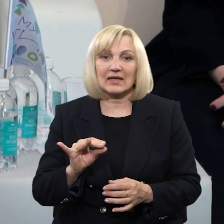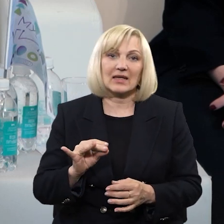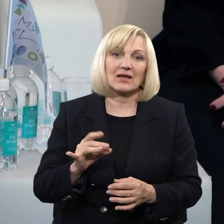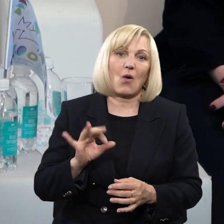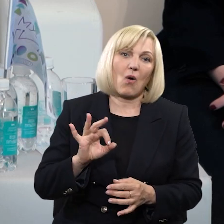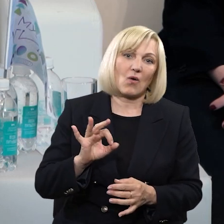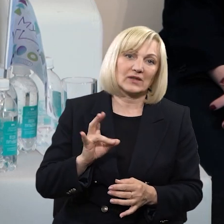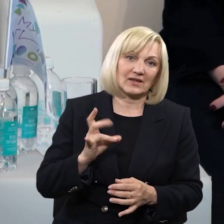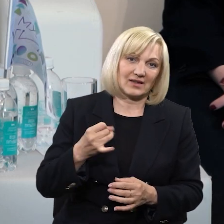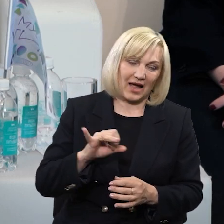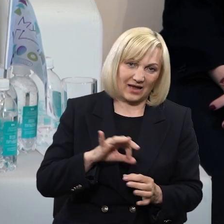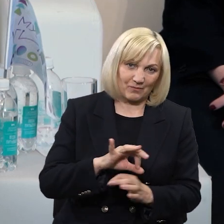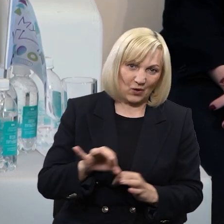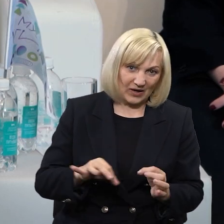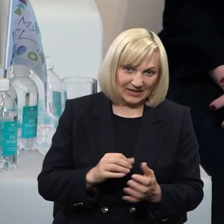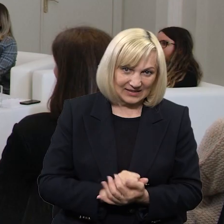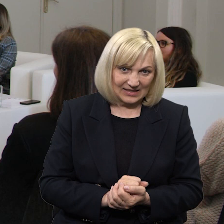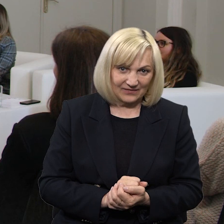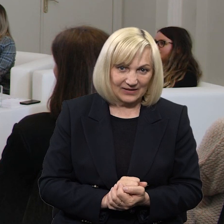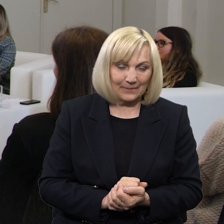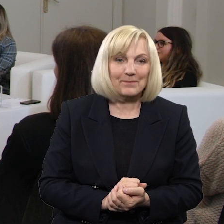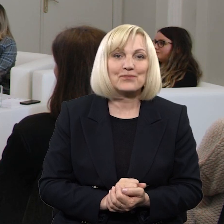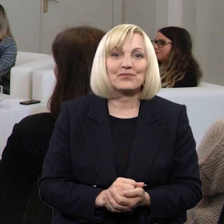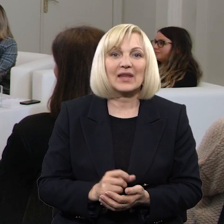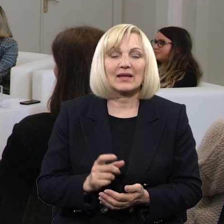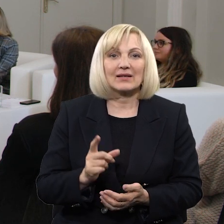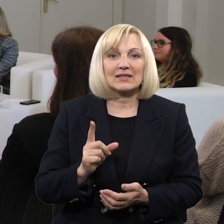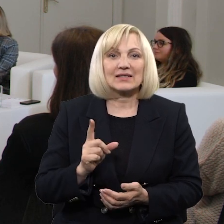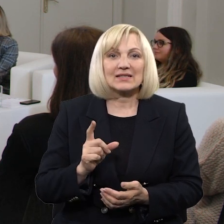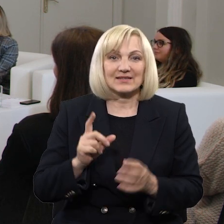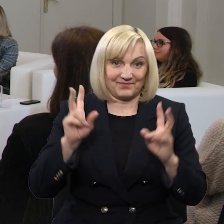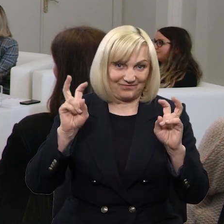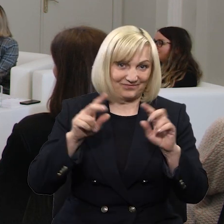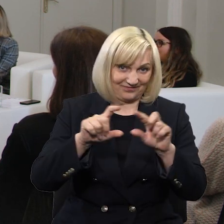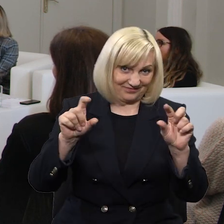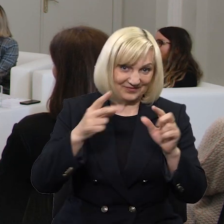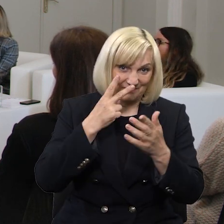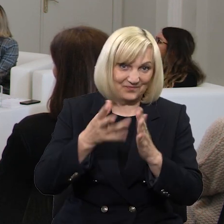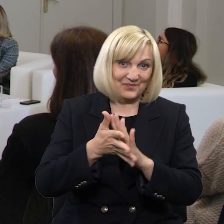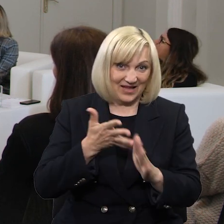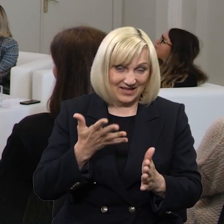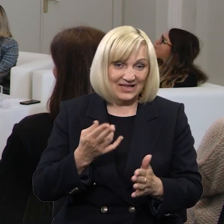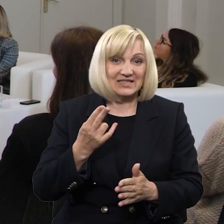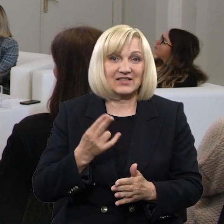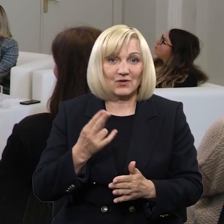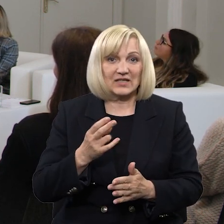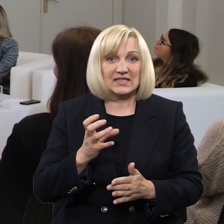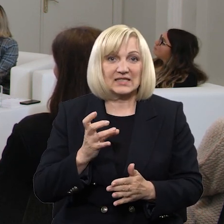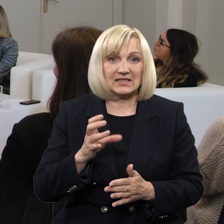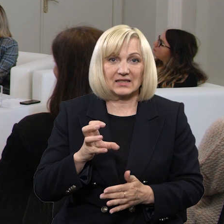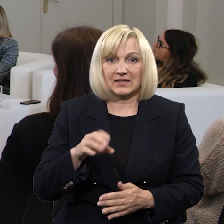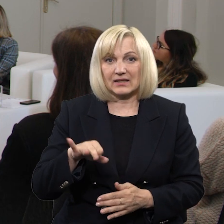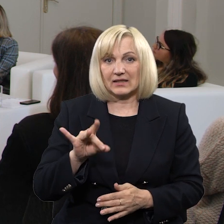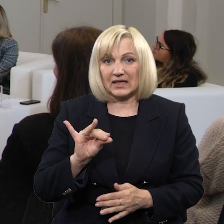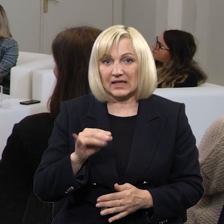проектирование в музейной среде Ну из заглавия доклада все понятно цифровой сторителлинг